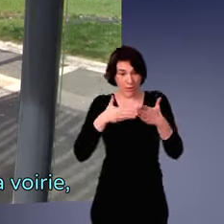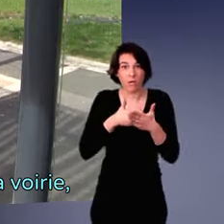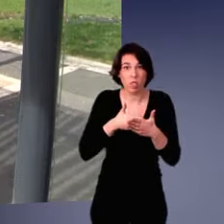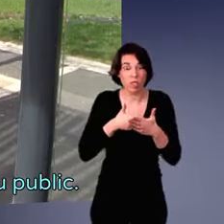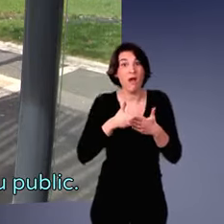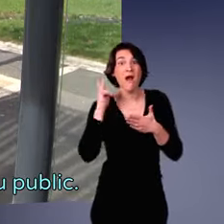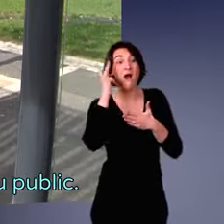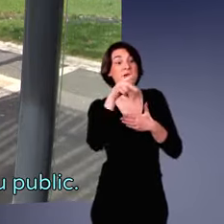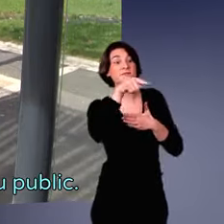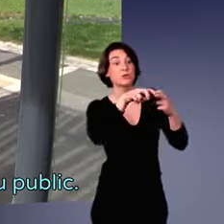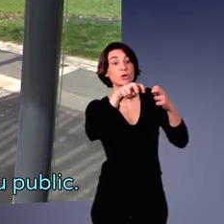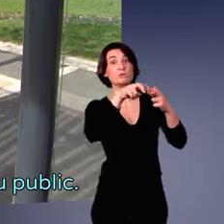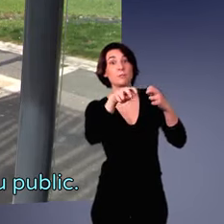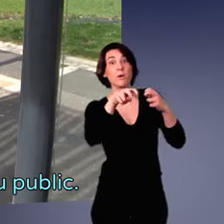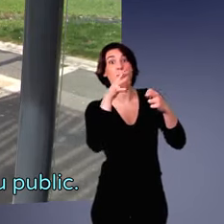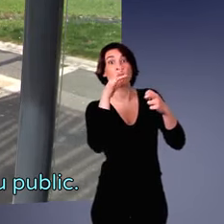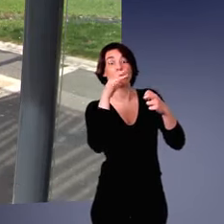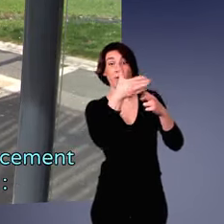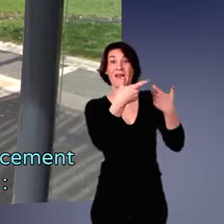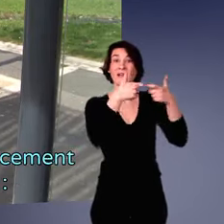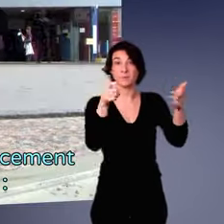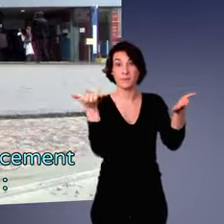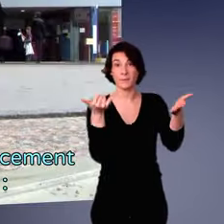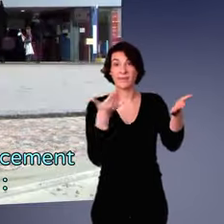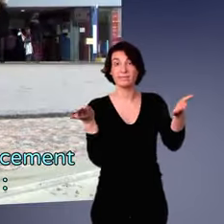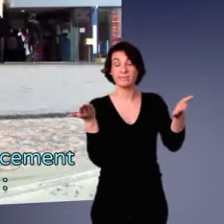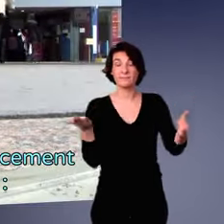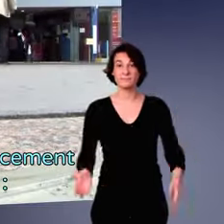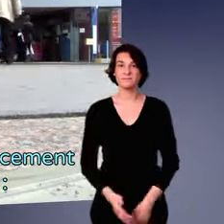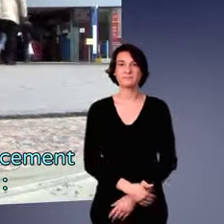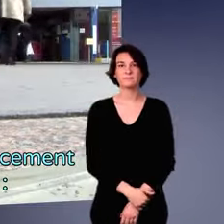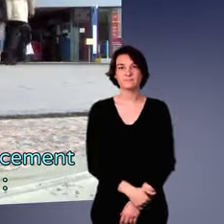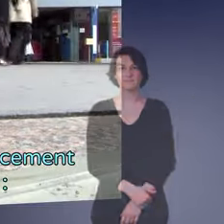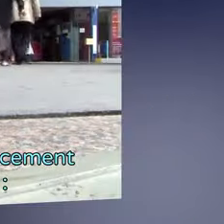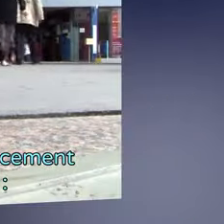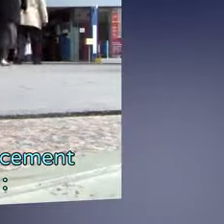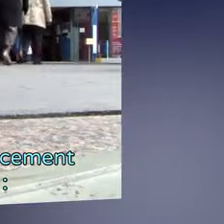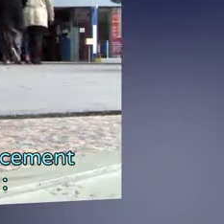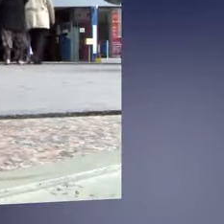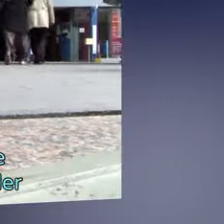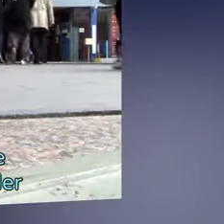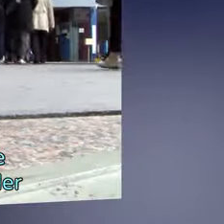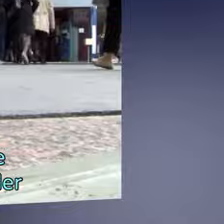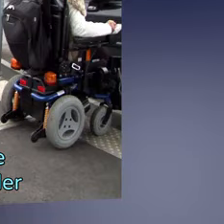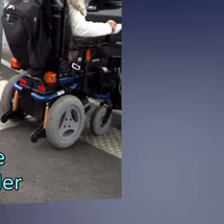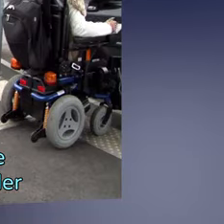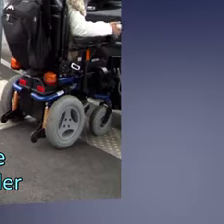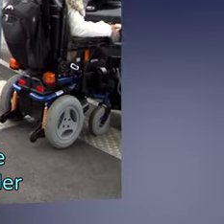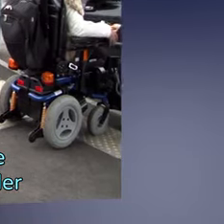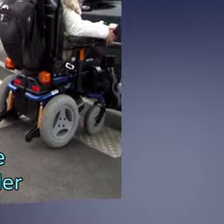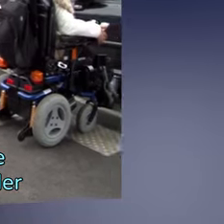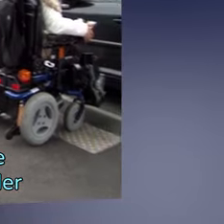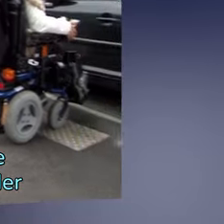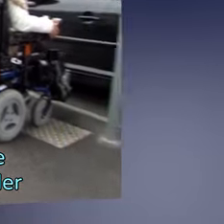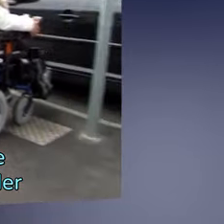voirie les établissements recevant du public c'est toute la chaîne du déplacement qui doit être respecté un transport accessible